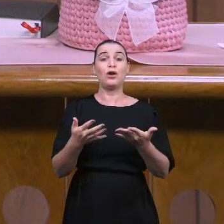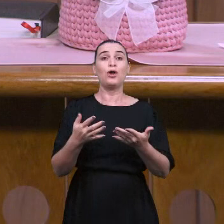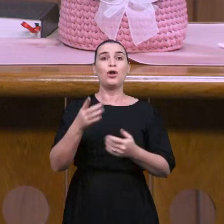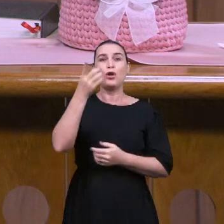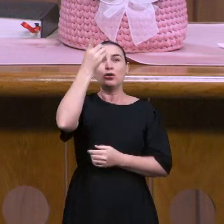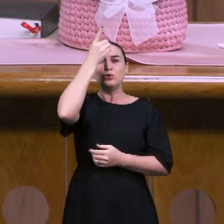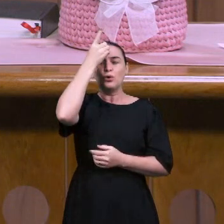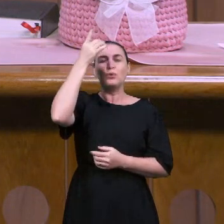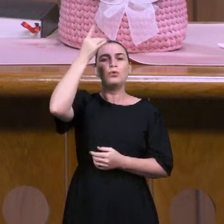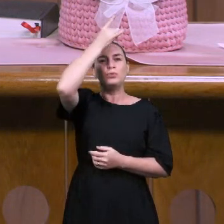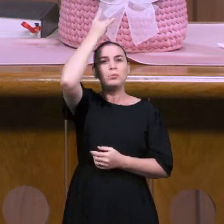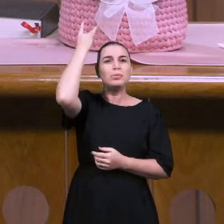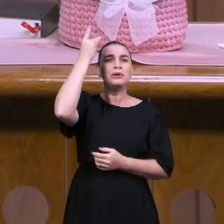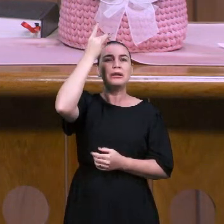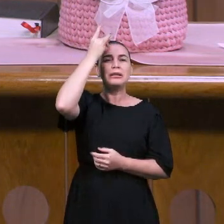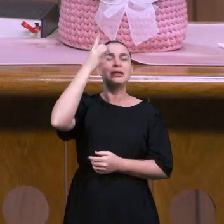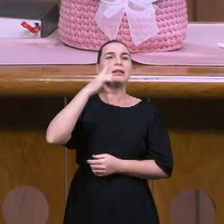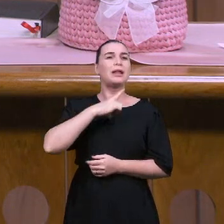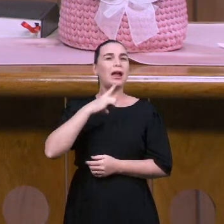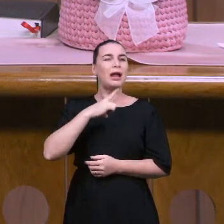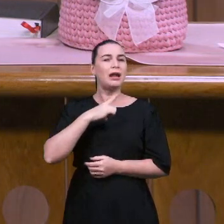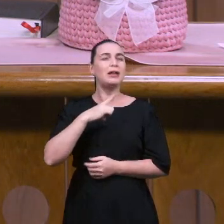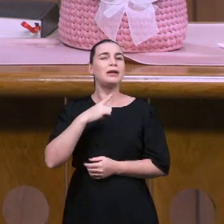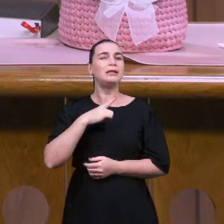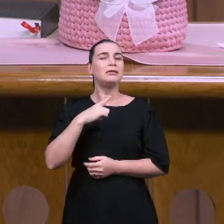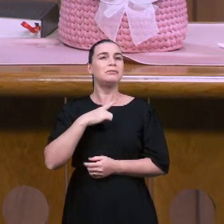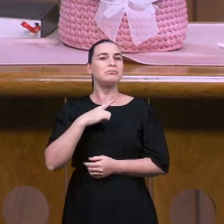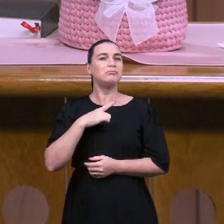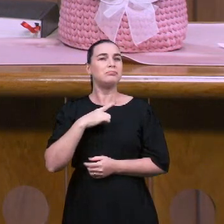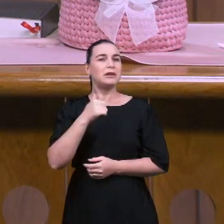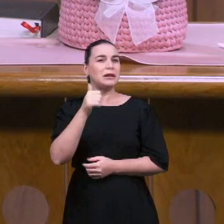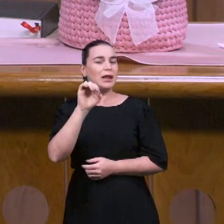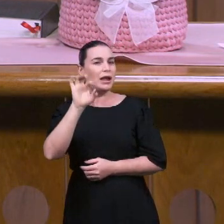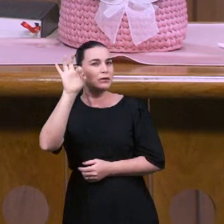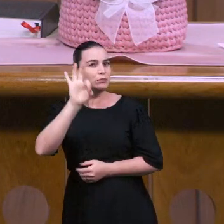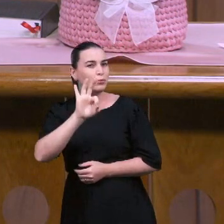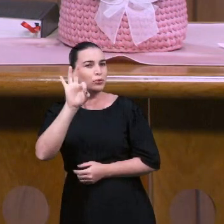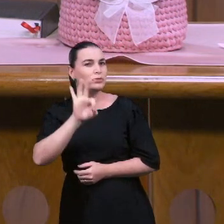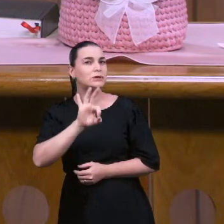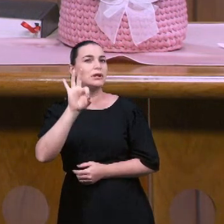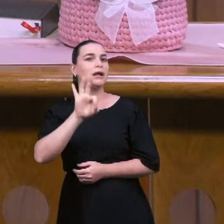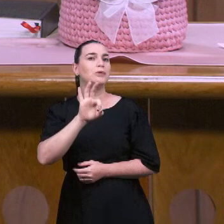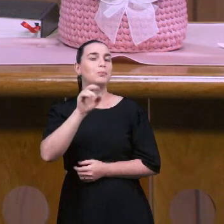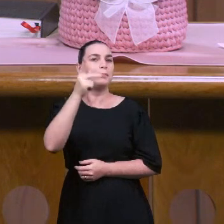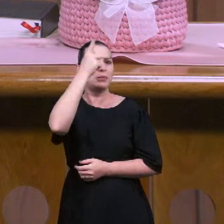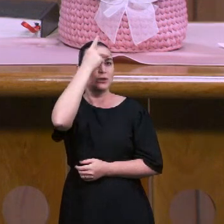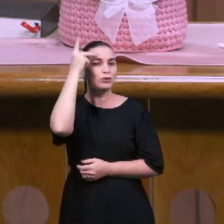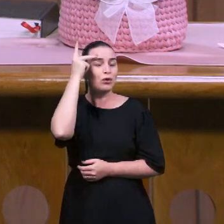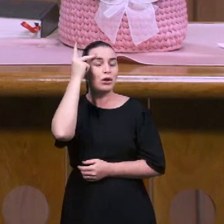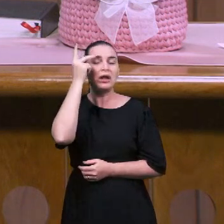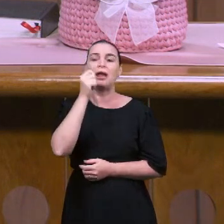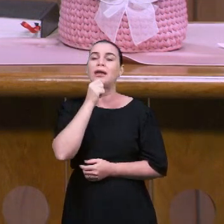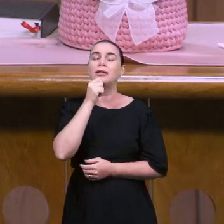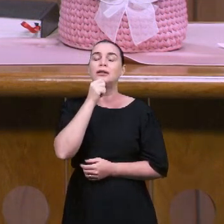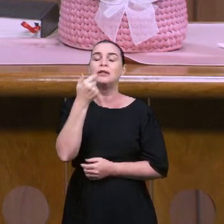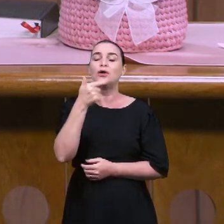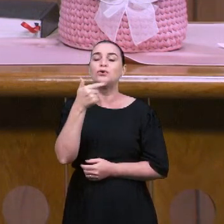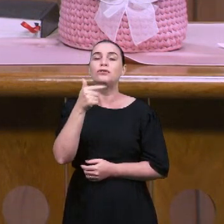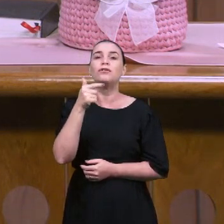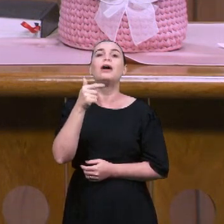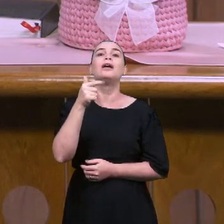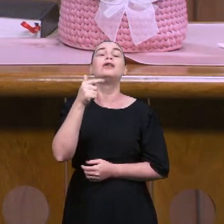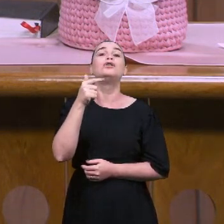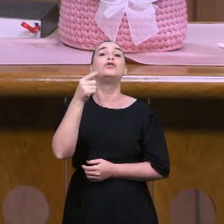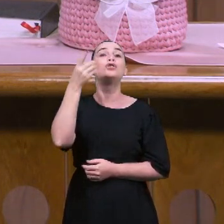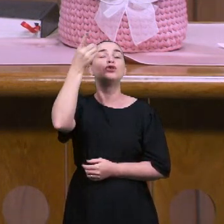spirituels, au moins de ces 10% des personnes qui n'ont jamais eu de dons spirituels en